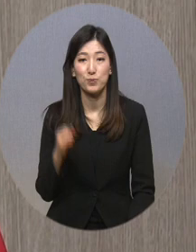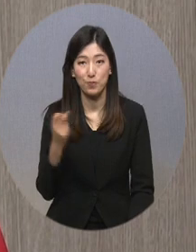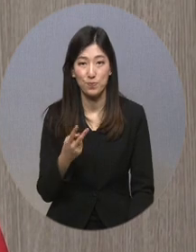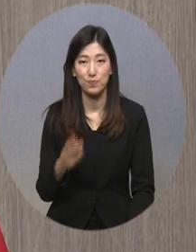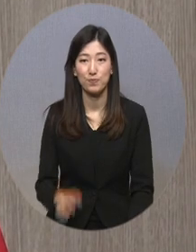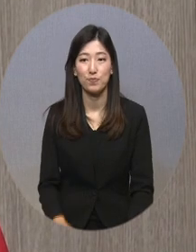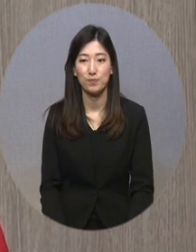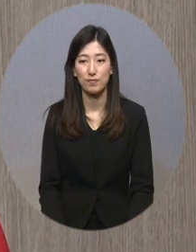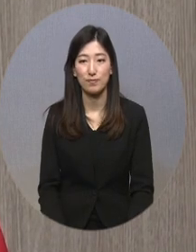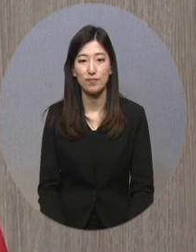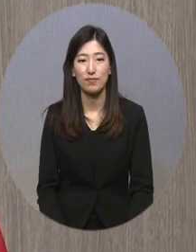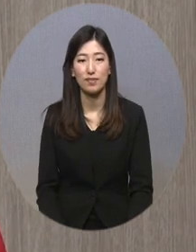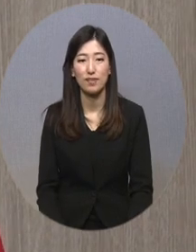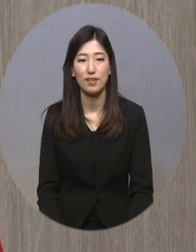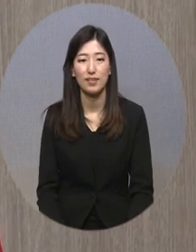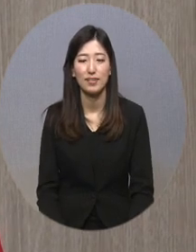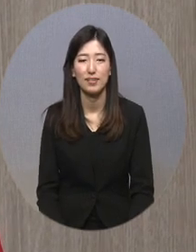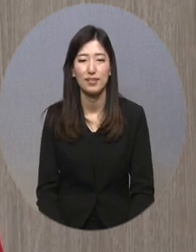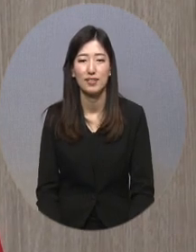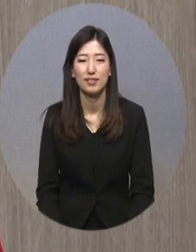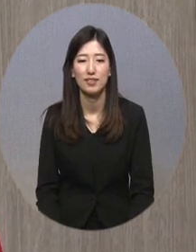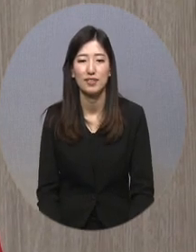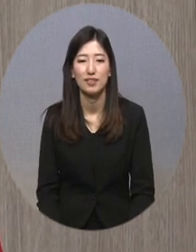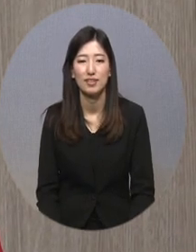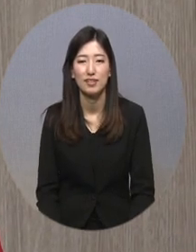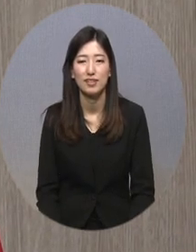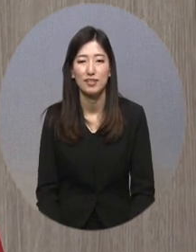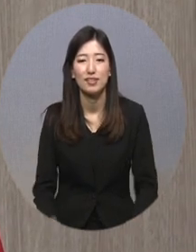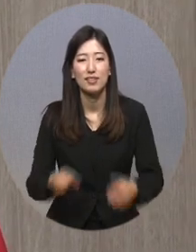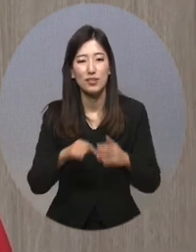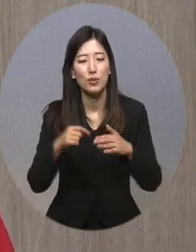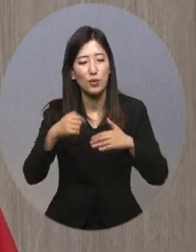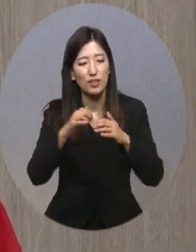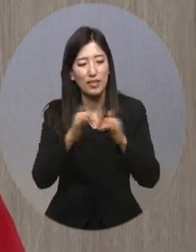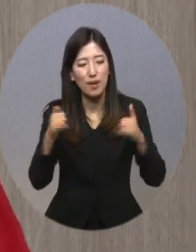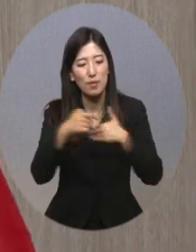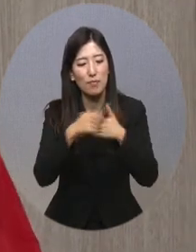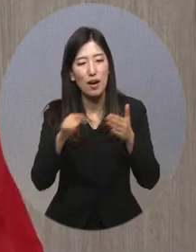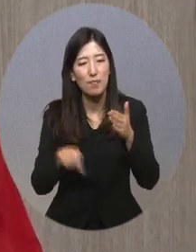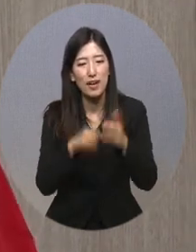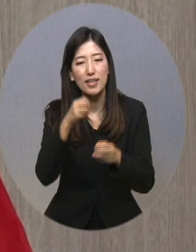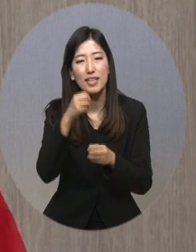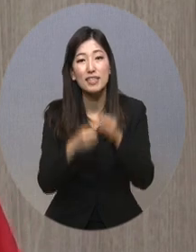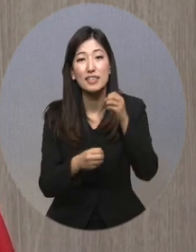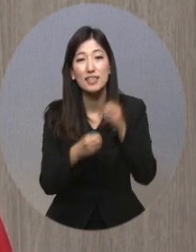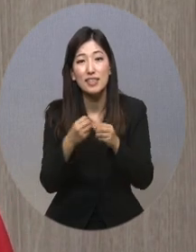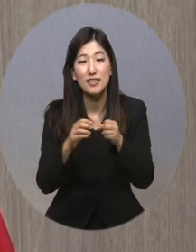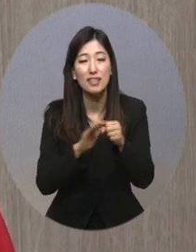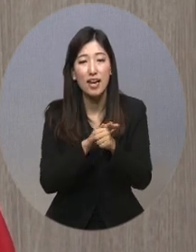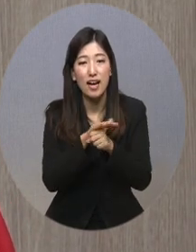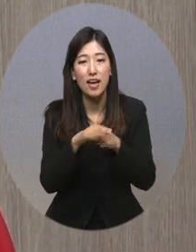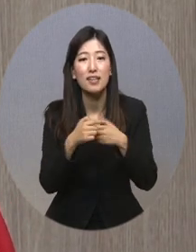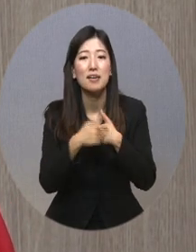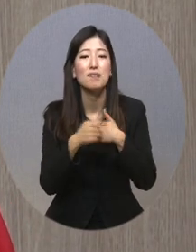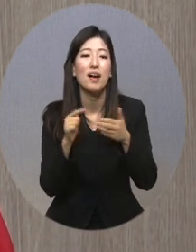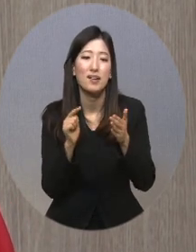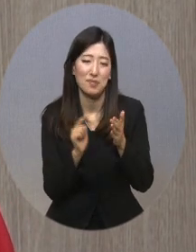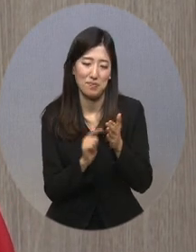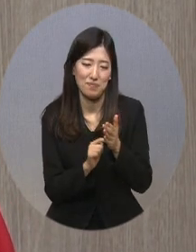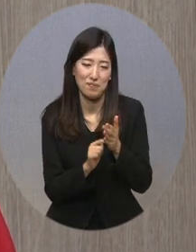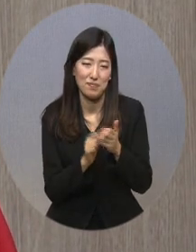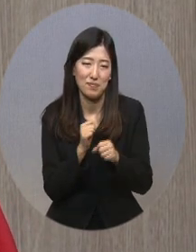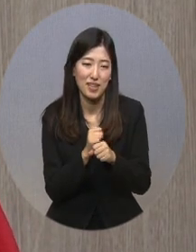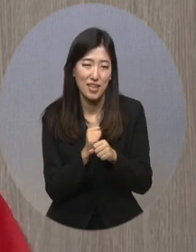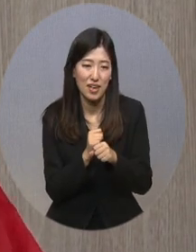말이겠지만 시를 정말 사랑하는 사람들 마음속에 시를 사랑하는 마음이 많이 생겨서 정말 사람들이